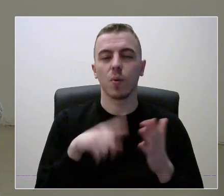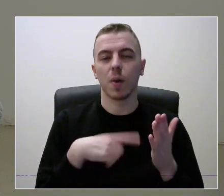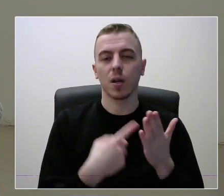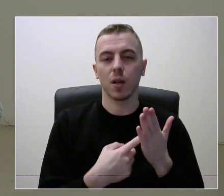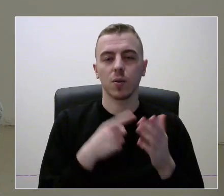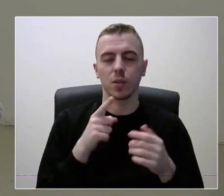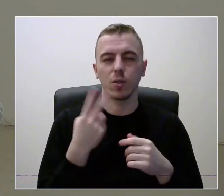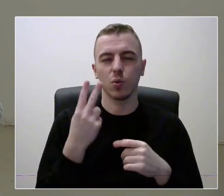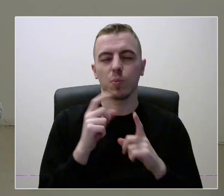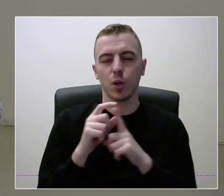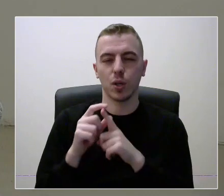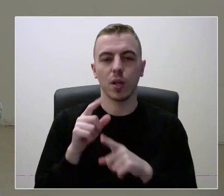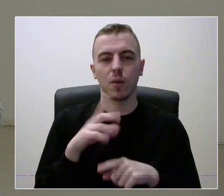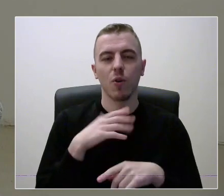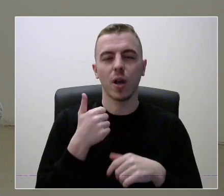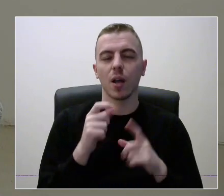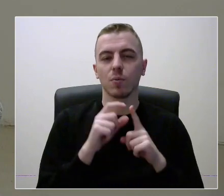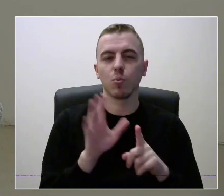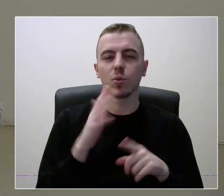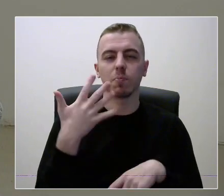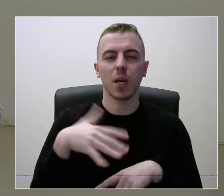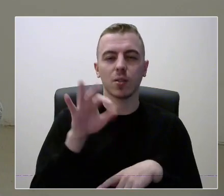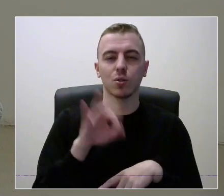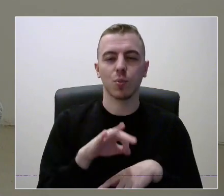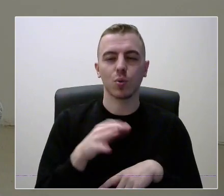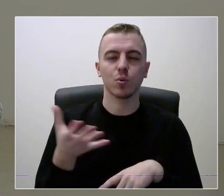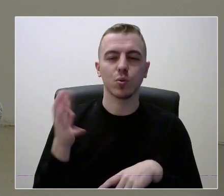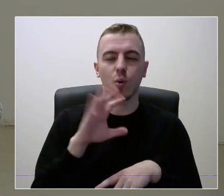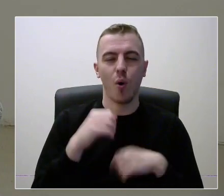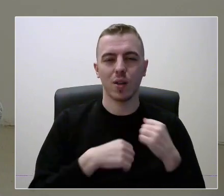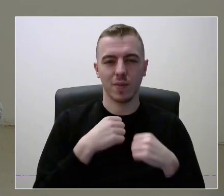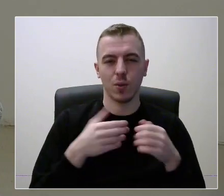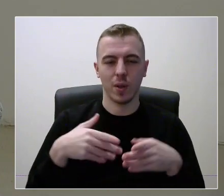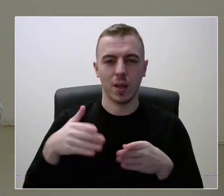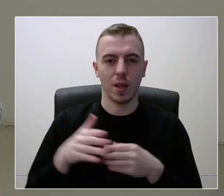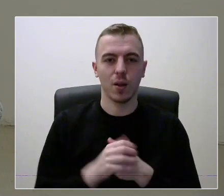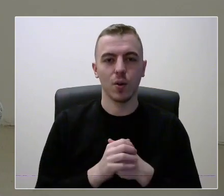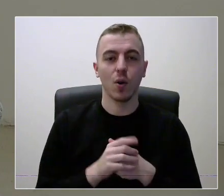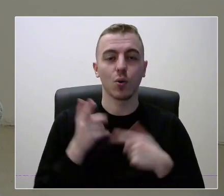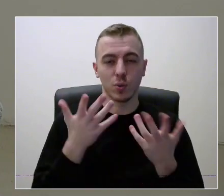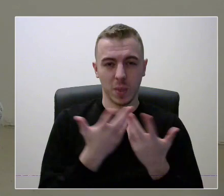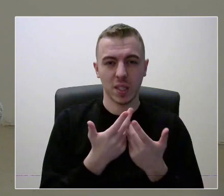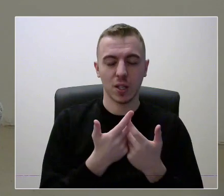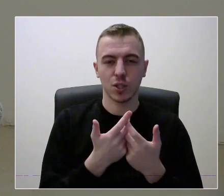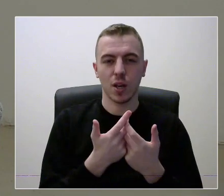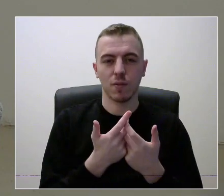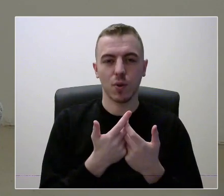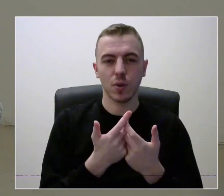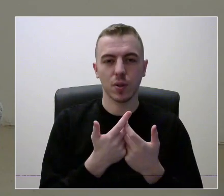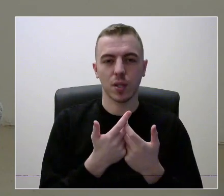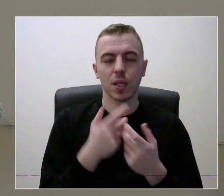pažadų, labai geras pažadas, kad bus 50% daugiau išasfaltuota kelių. Ar jūs paskaičiavote, kiek reikės kiekvienais